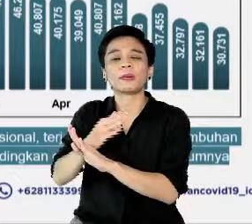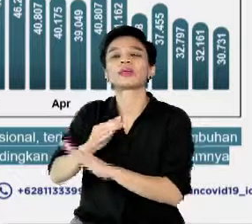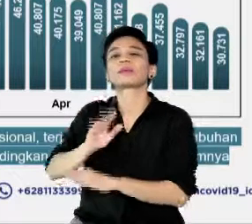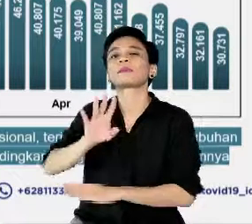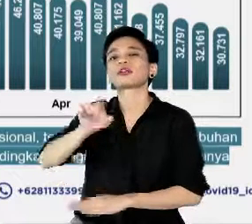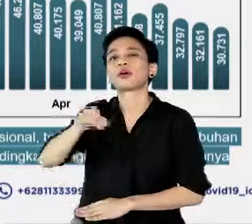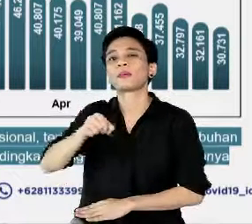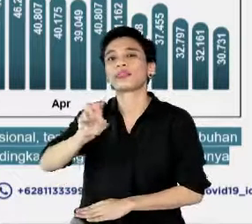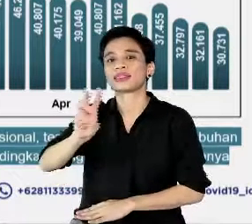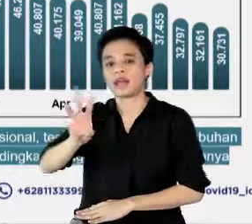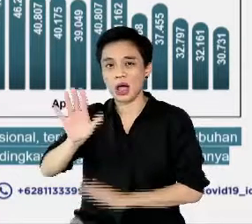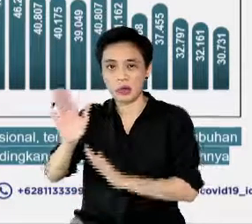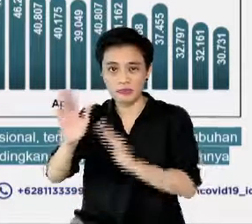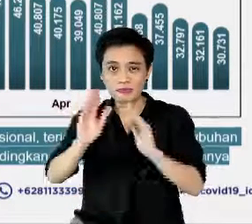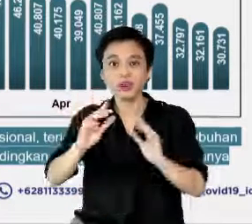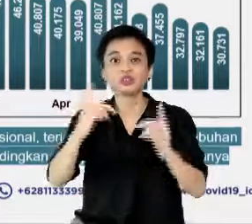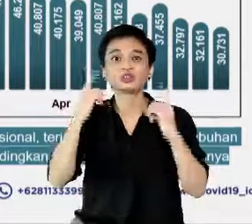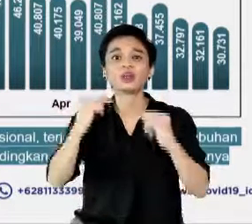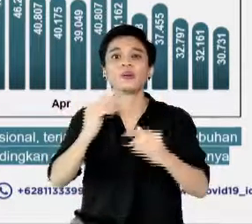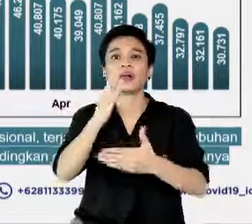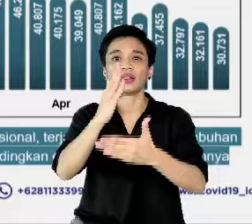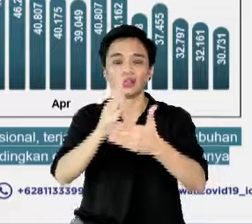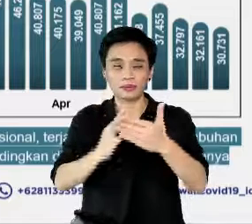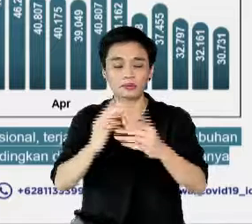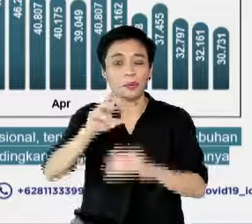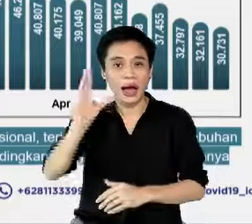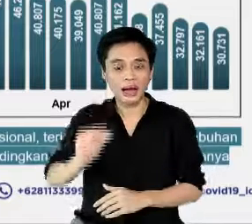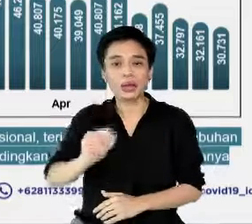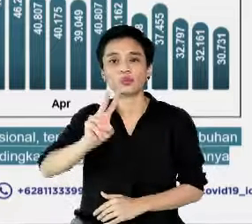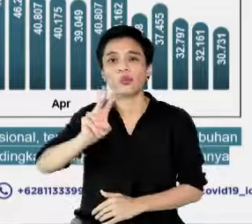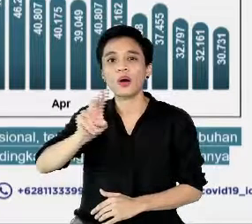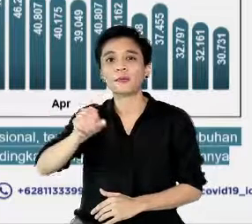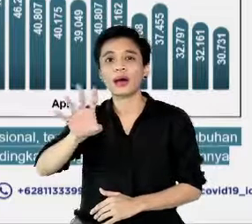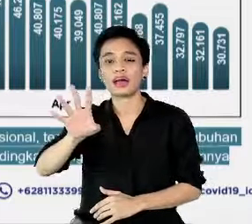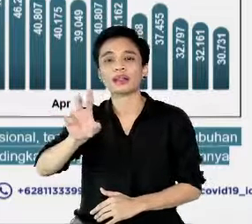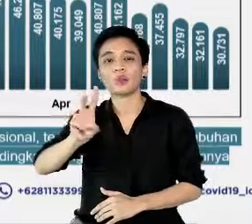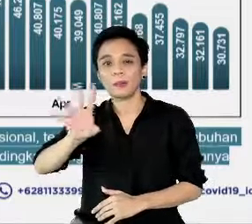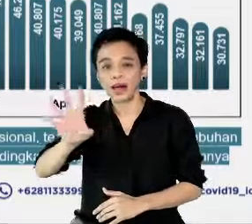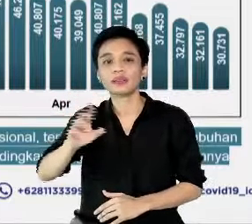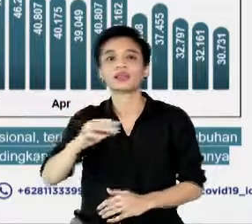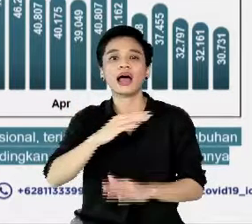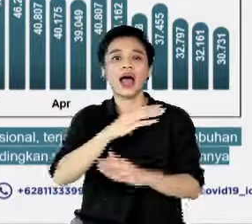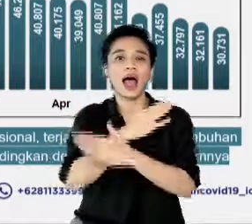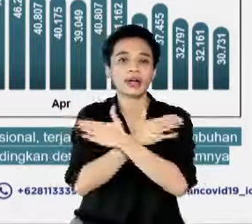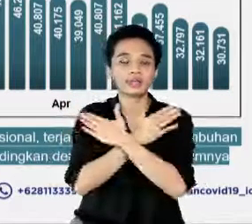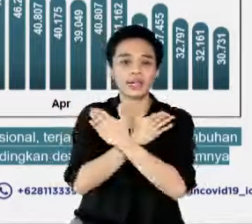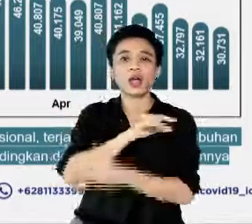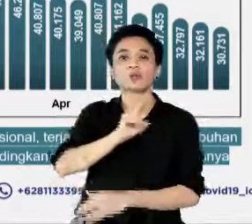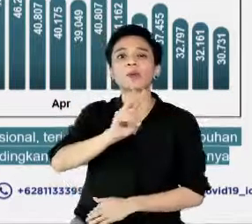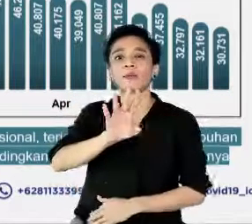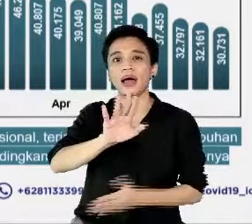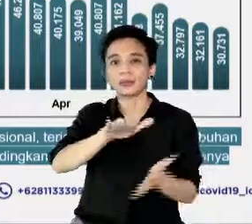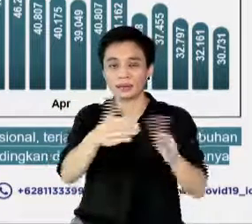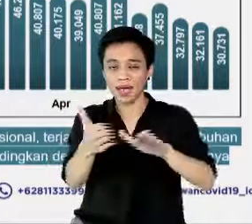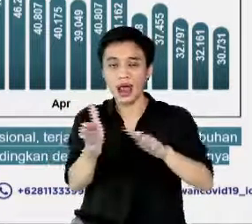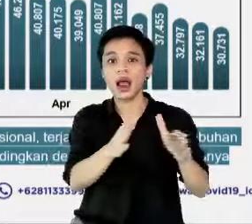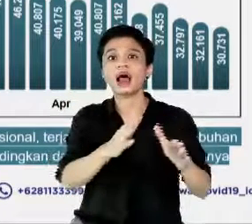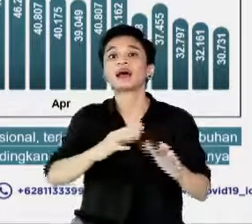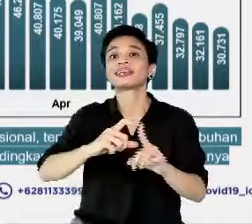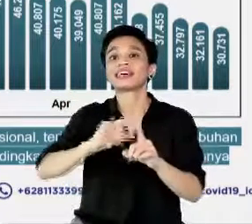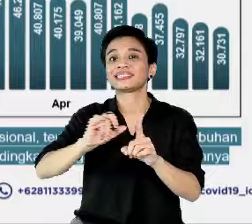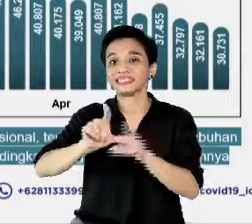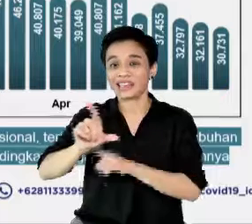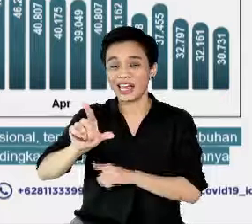kemudian Sumatera Barat naik 24 kematian Aceh naik 24 kematian Daerah Istimewa Yogyakarta